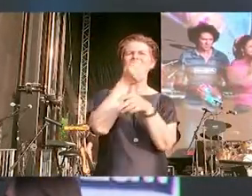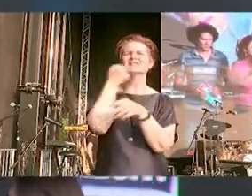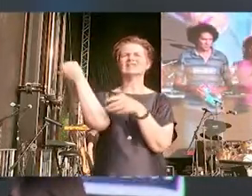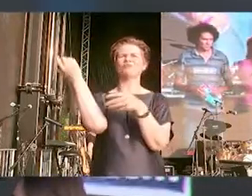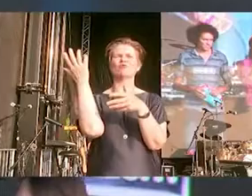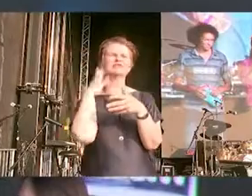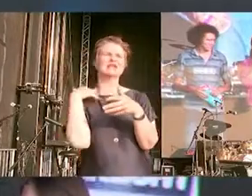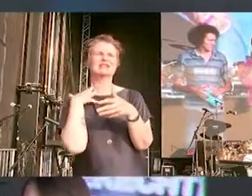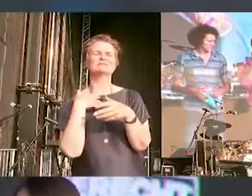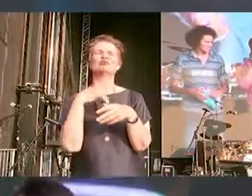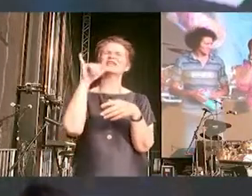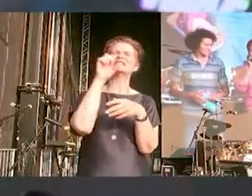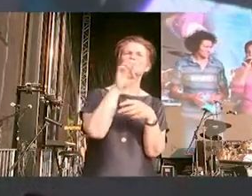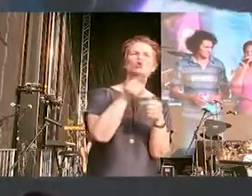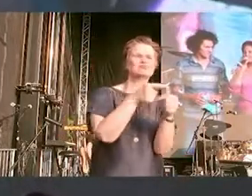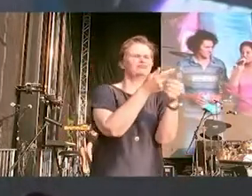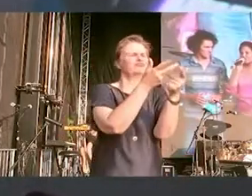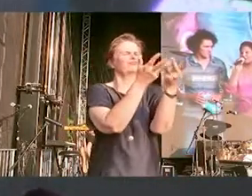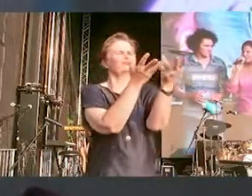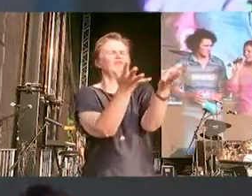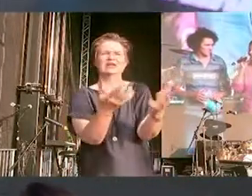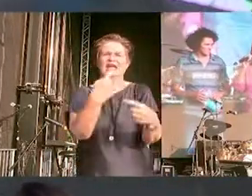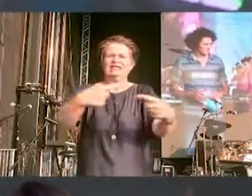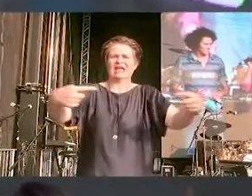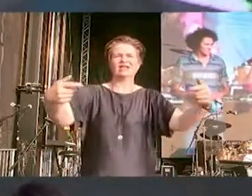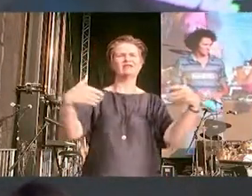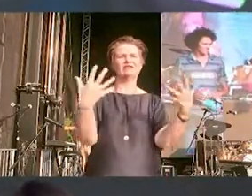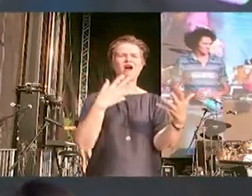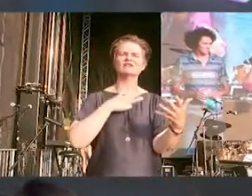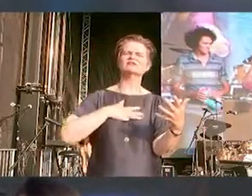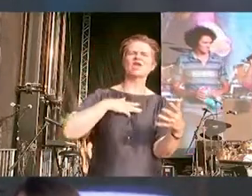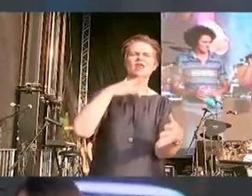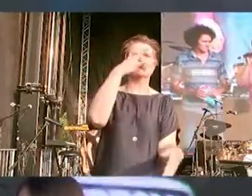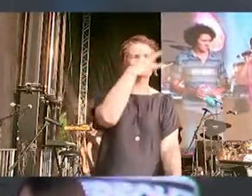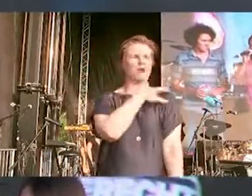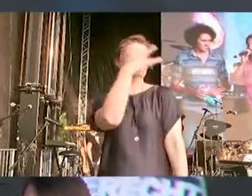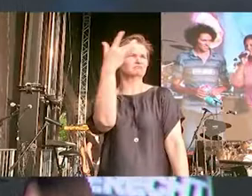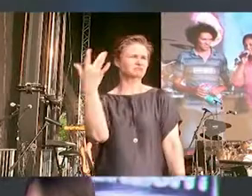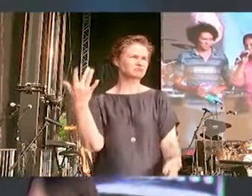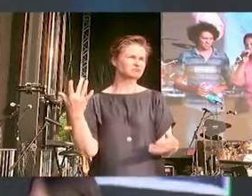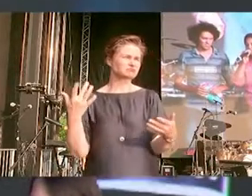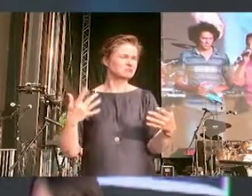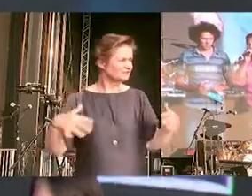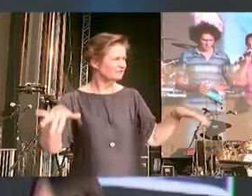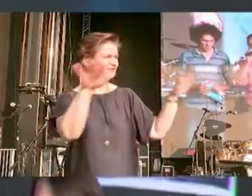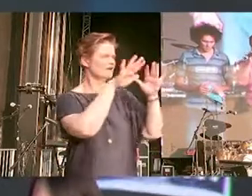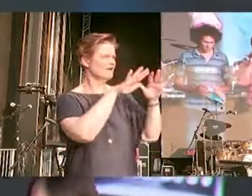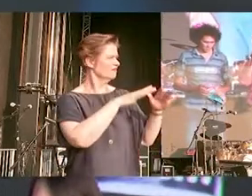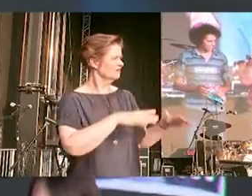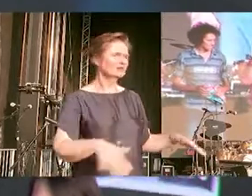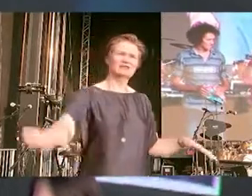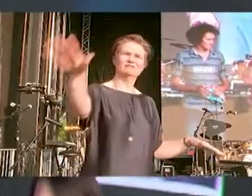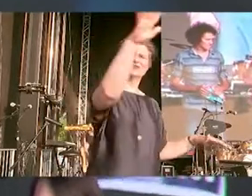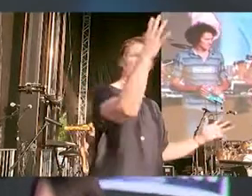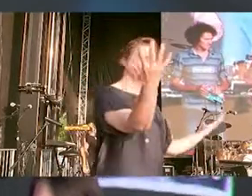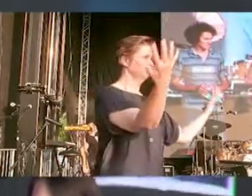gegen alle Ismen, die uns jeden Tag zerstören, die unsere Seele verletzt. Ihr und wir sind heute eins,